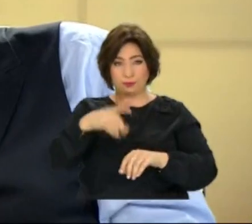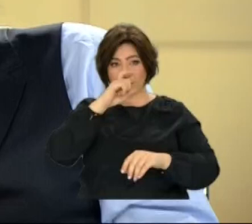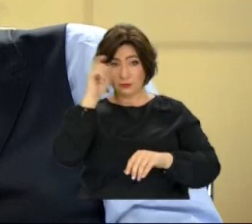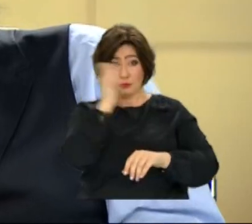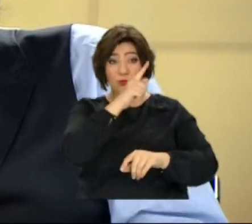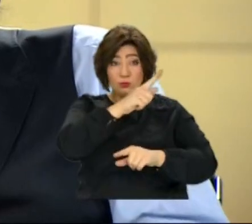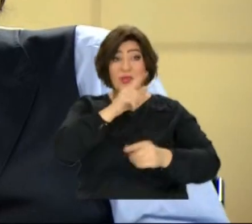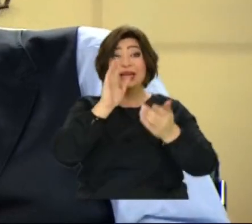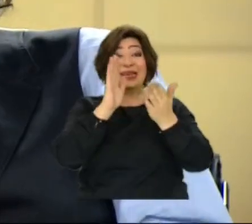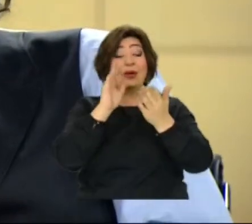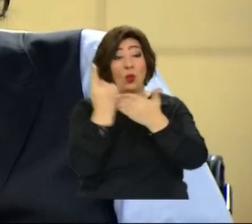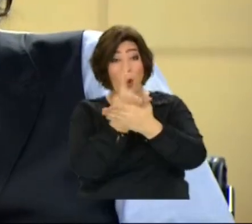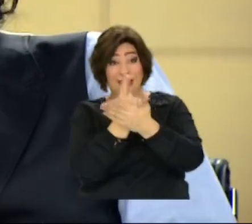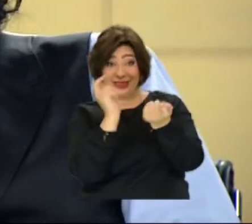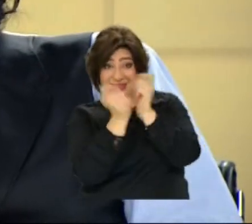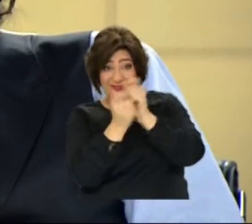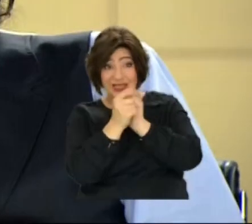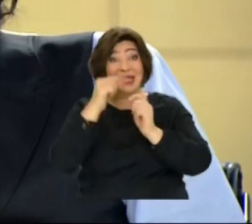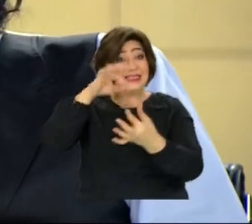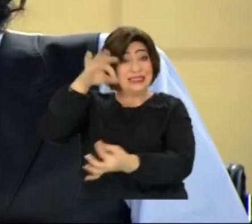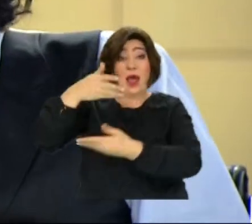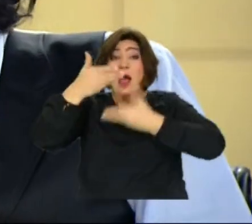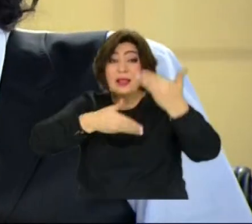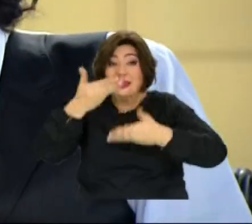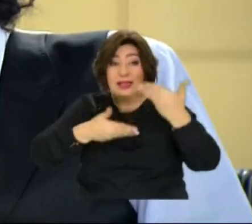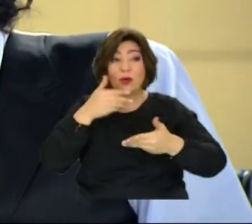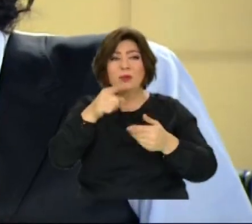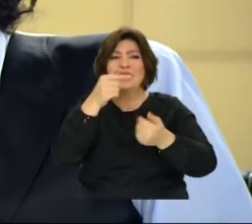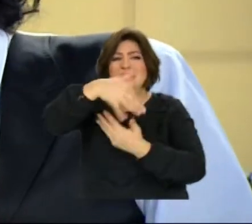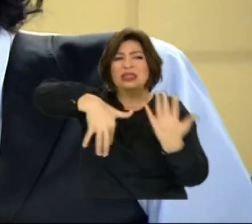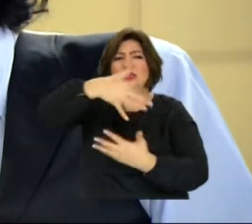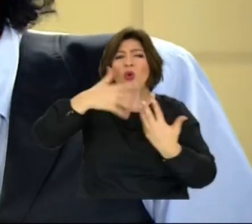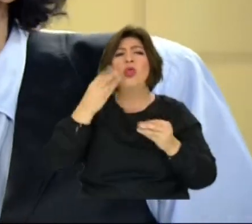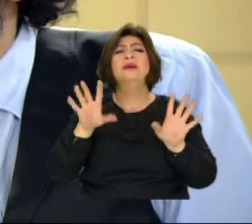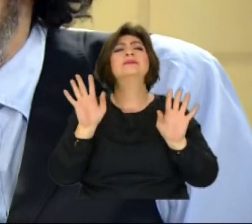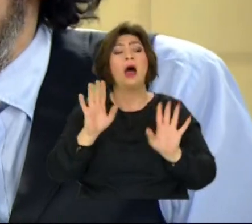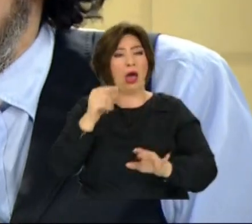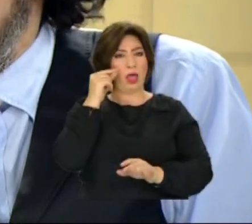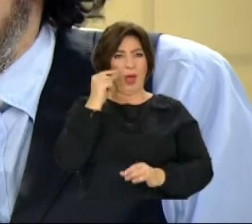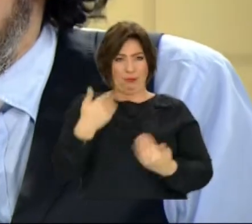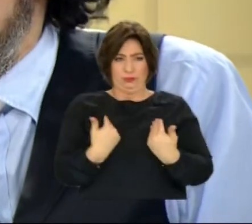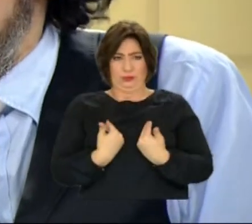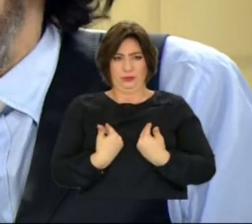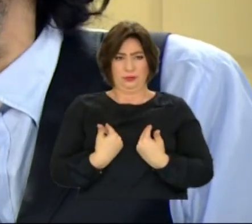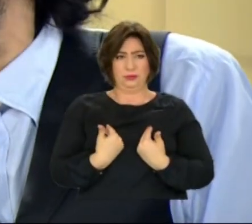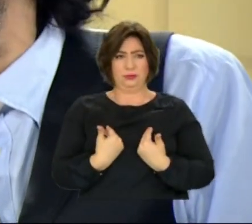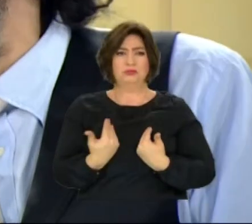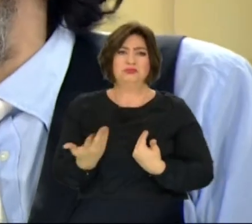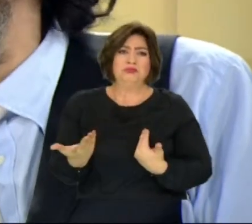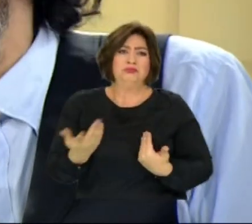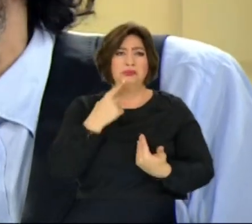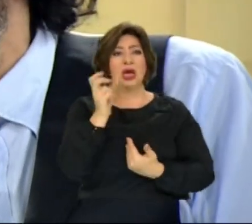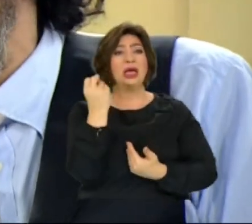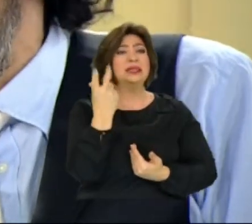tefsir edilirken, insanlara anlatılırken, tarif edilirken şununla da karışmaz mı? Yani adam diyelim ki